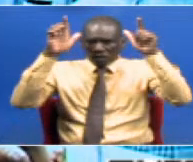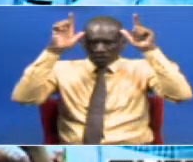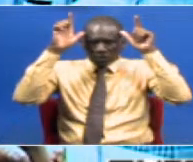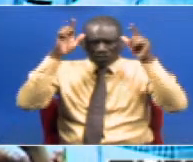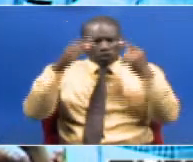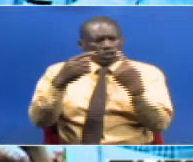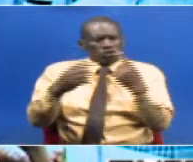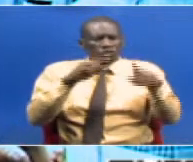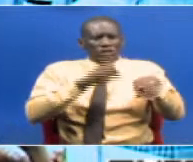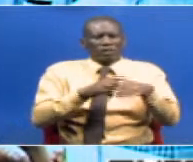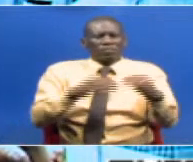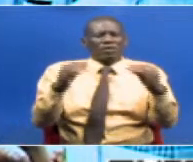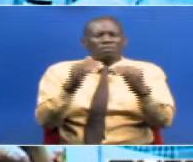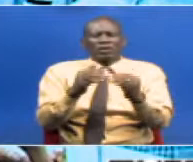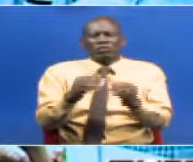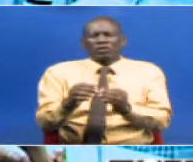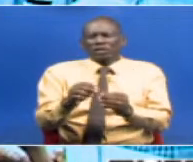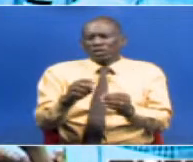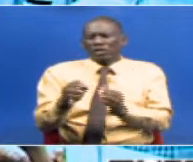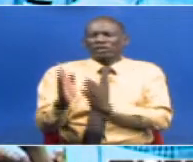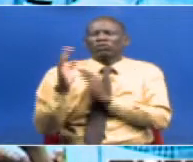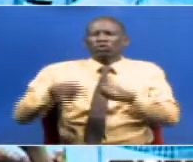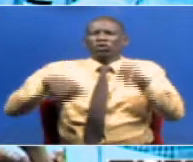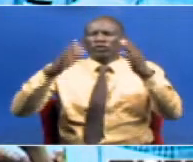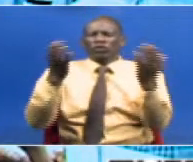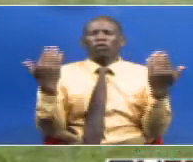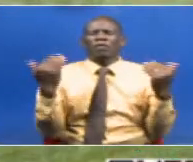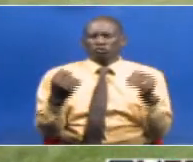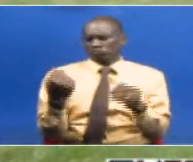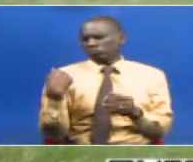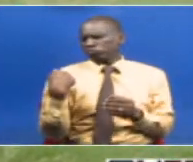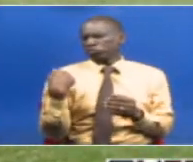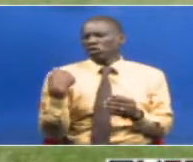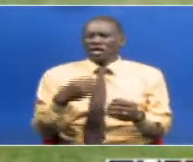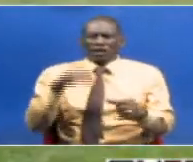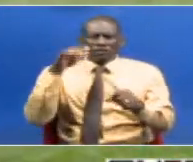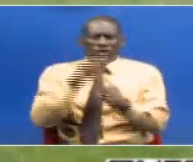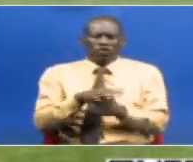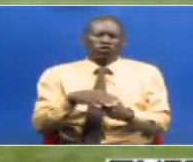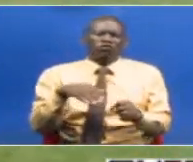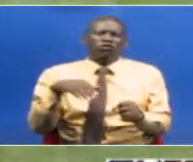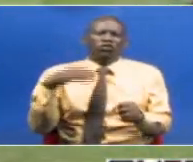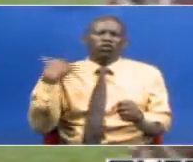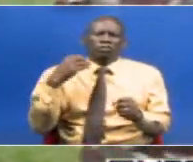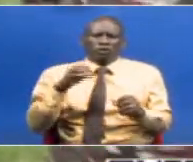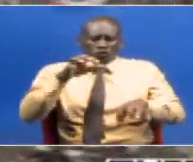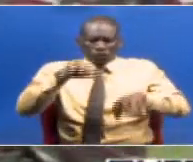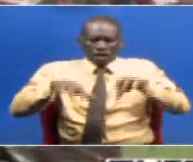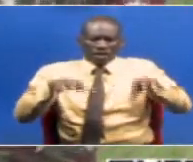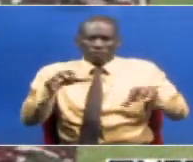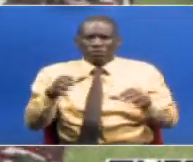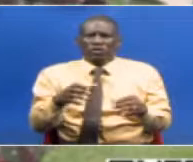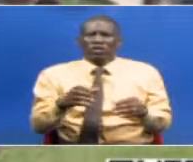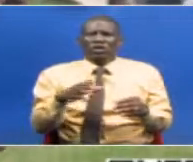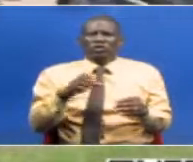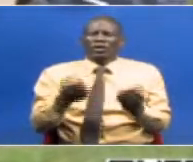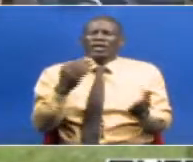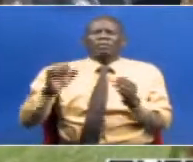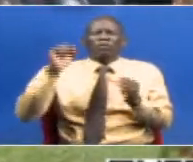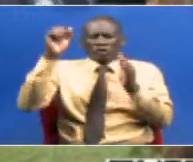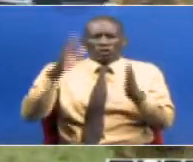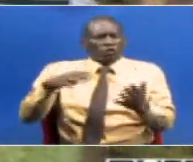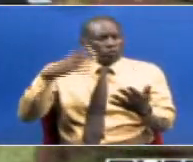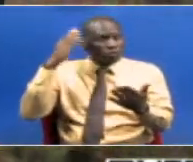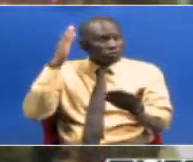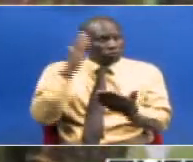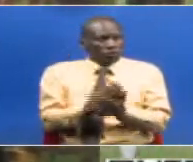Meru ambako siku za hivi majuzi kumeripotiwa ongezeko la wizi wa mifugo, Kindiki amesema wanasiasa yeyote atakayepatikana akiwafadhili